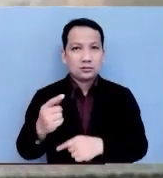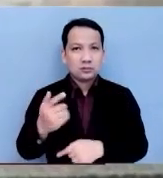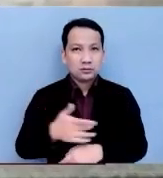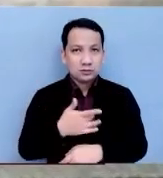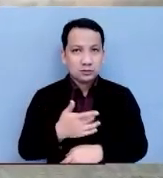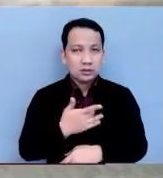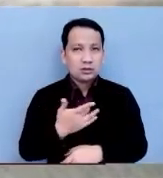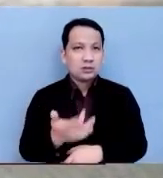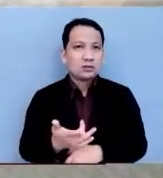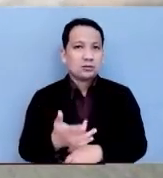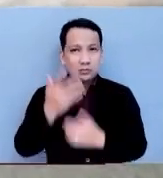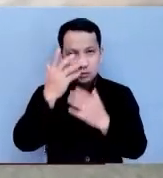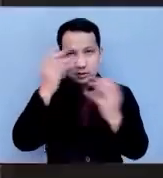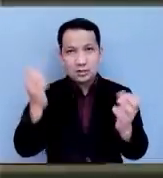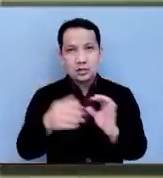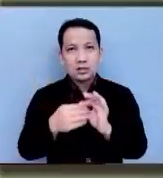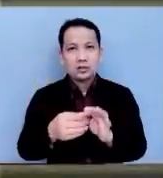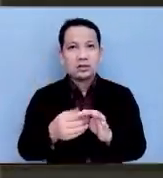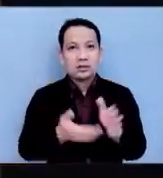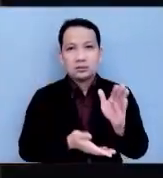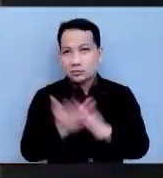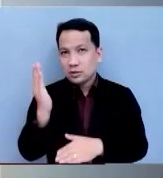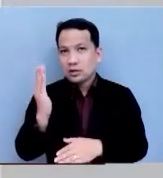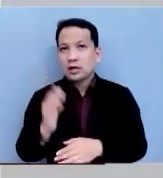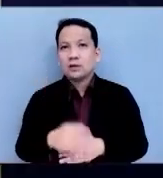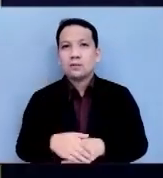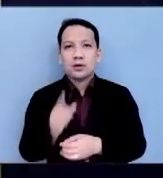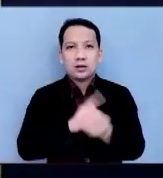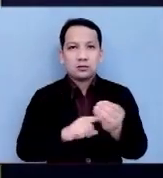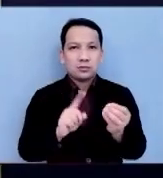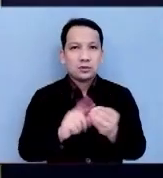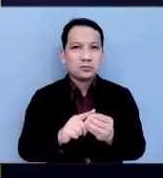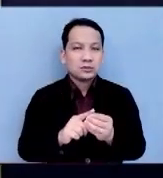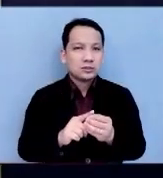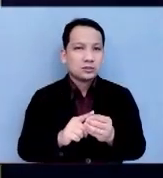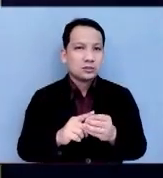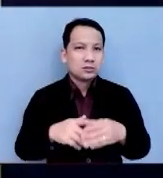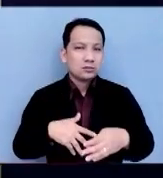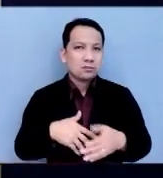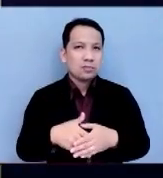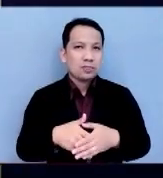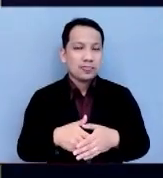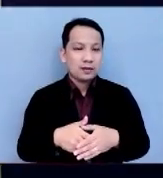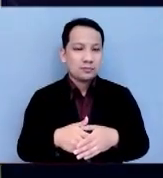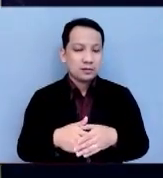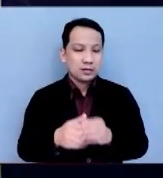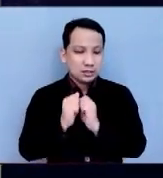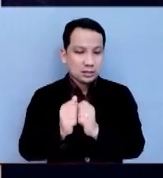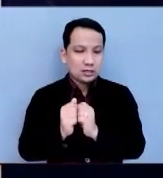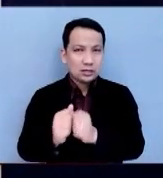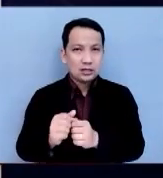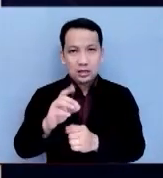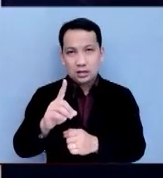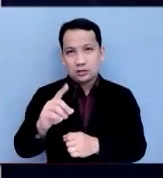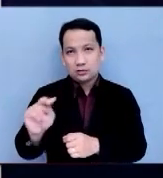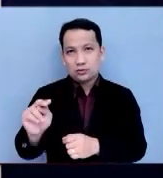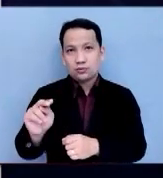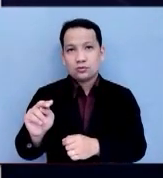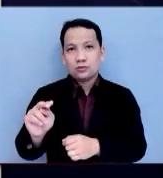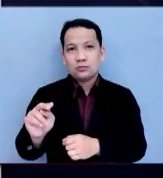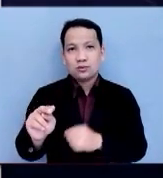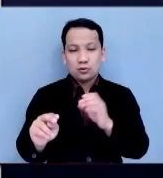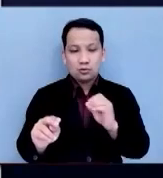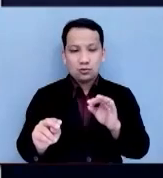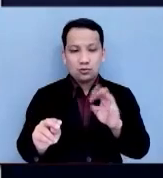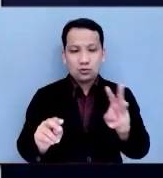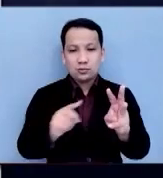kung magagalit, balayasin ako. Sa kabila ng pinagdadaanan, nagsilbing sandala ni Denise si Don. Lalo't OFW